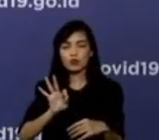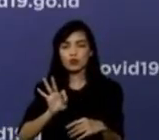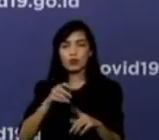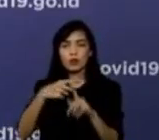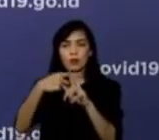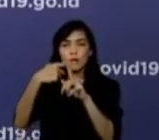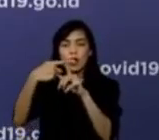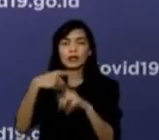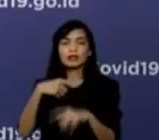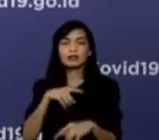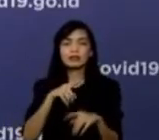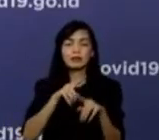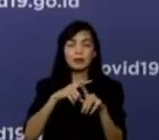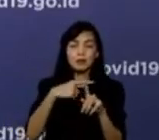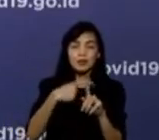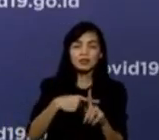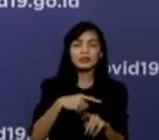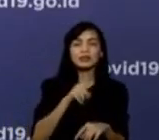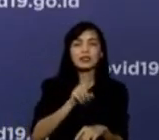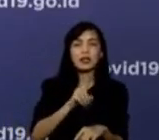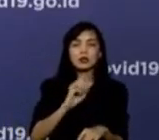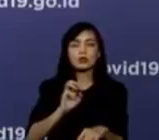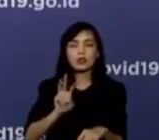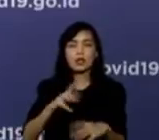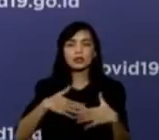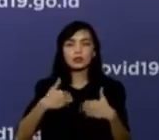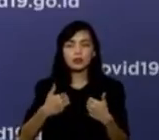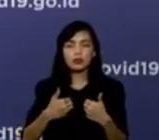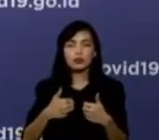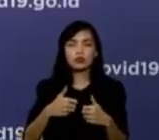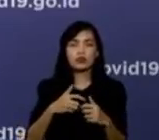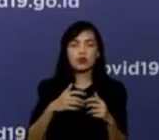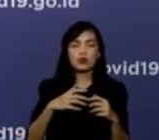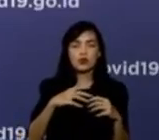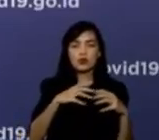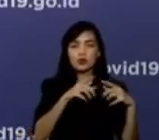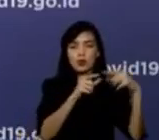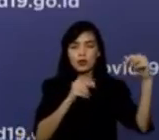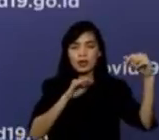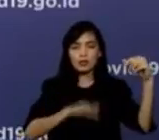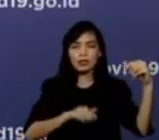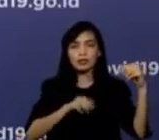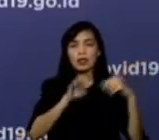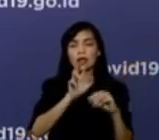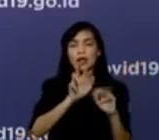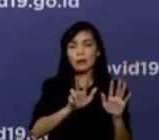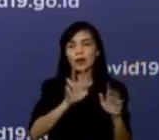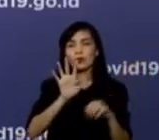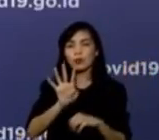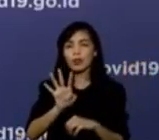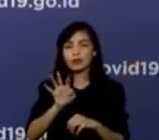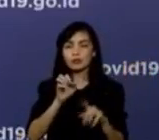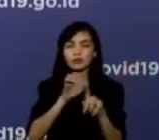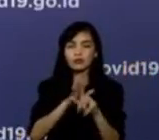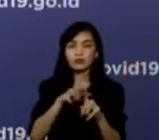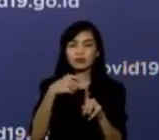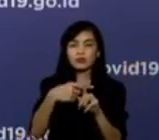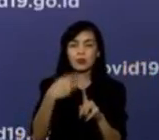103 sembuh. Sumatera Selatan 84 kasus baru dan 31 sembuh.